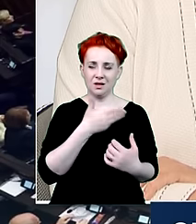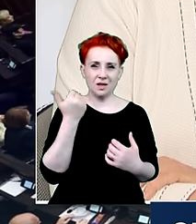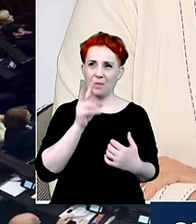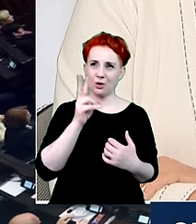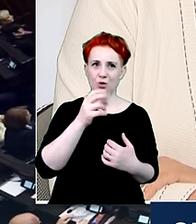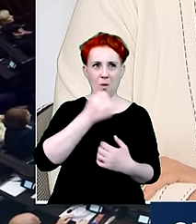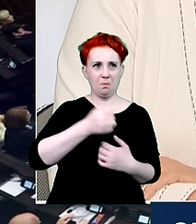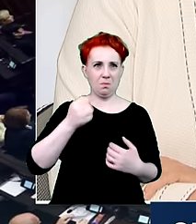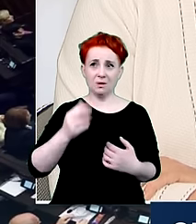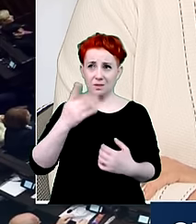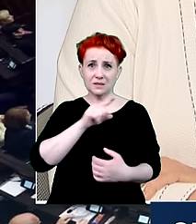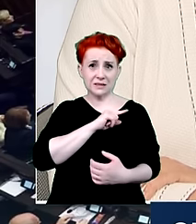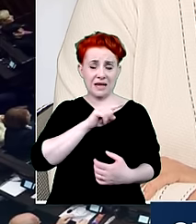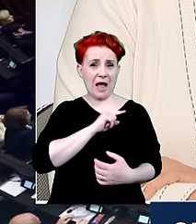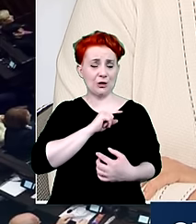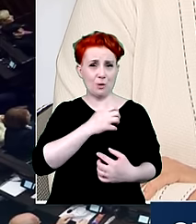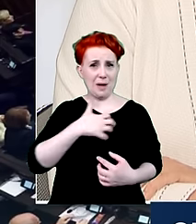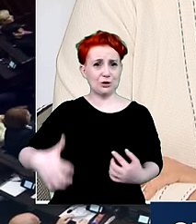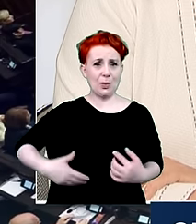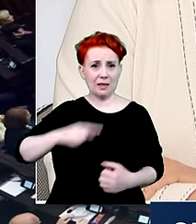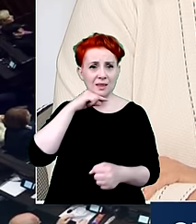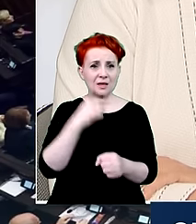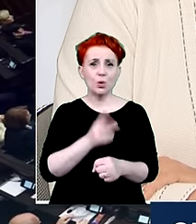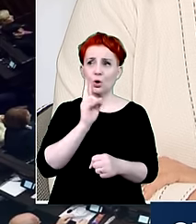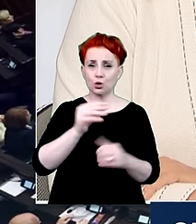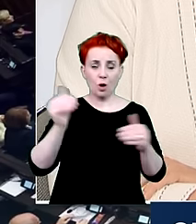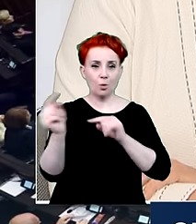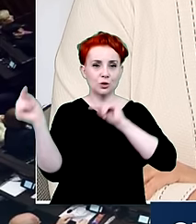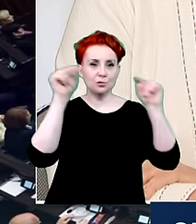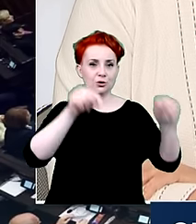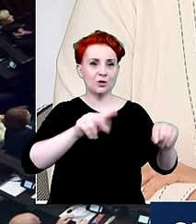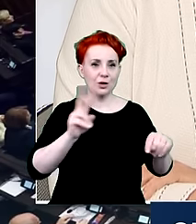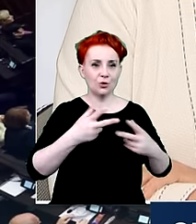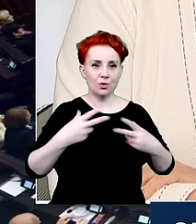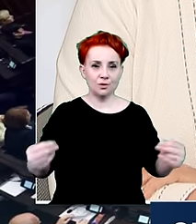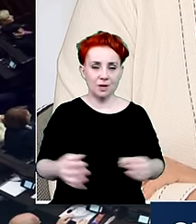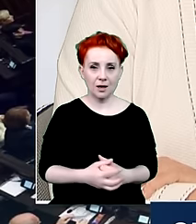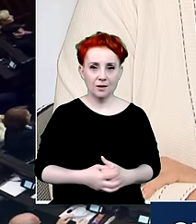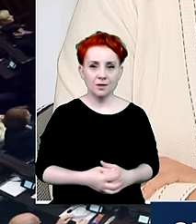Ostatecznie Straż Marszałkowska decyduje, kogo tam można wpuścić. No, pewnie według dyspozycji